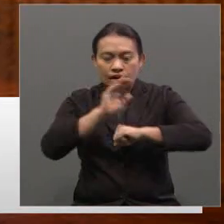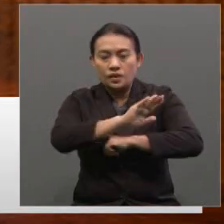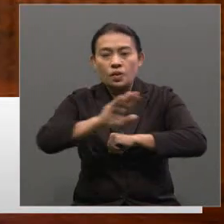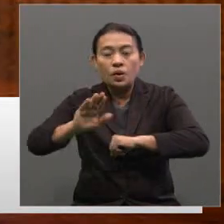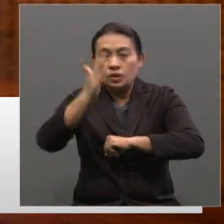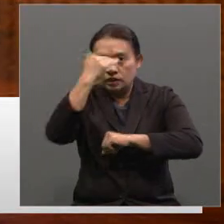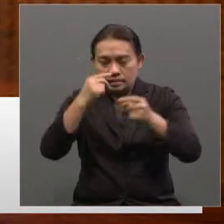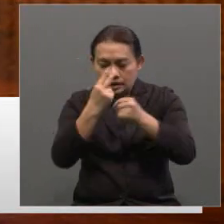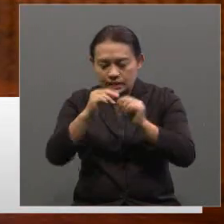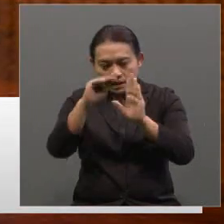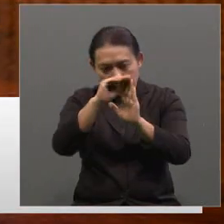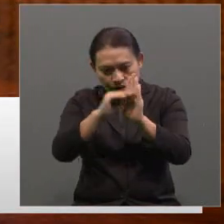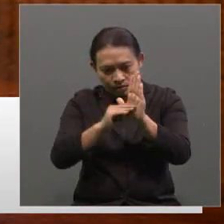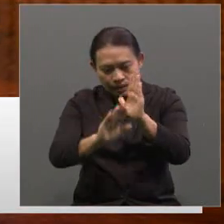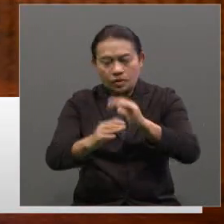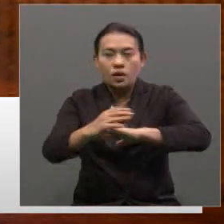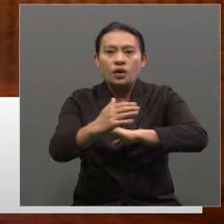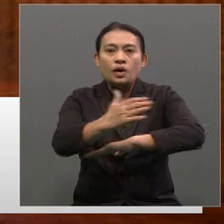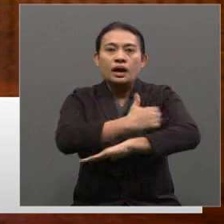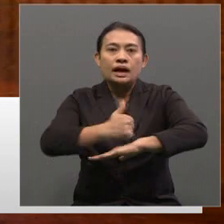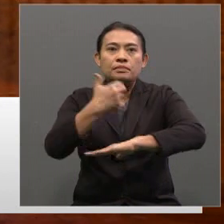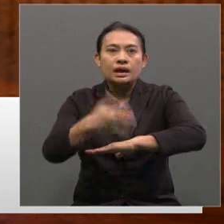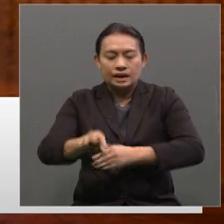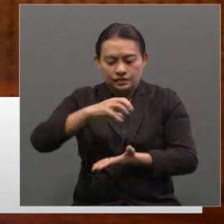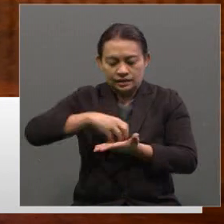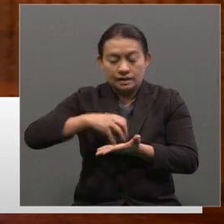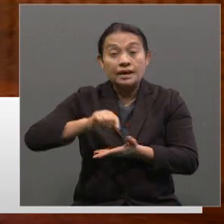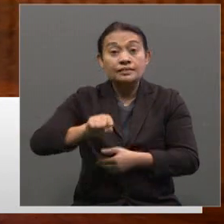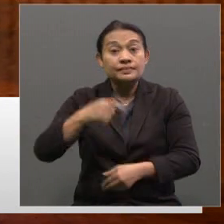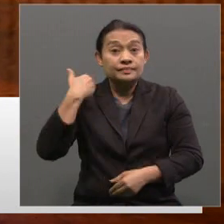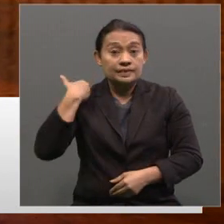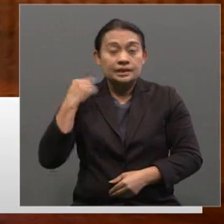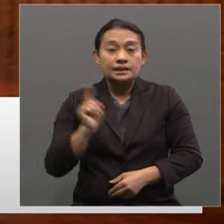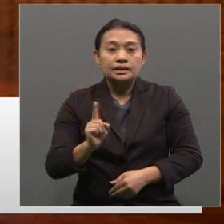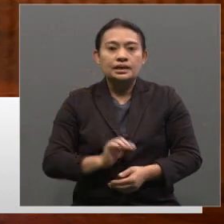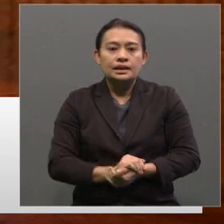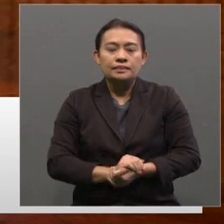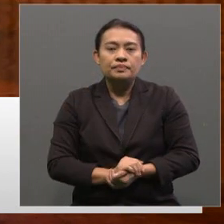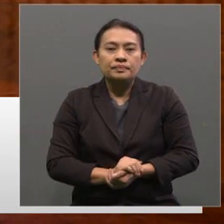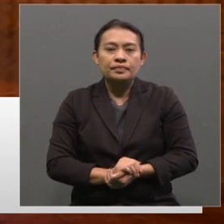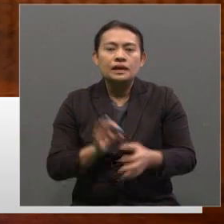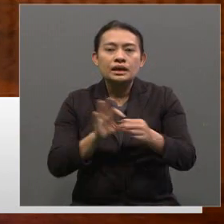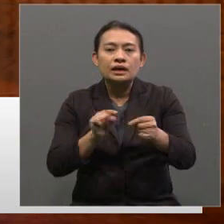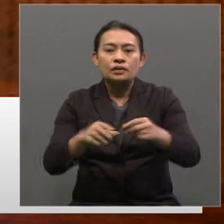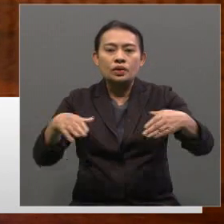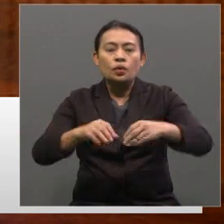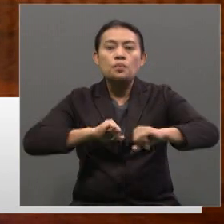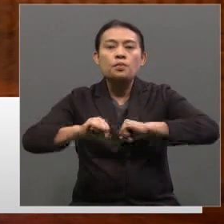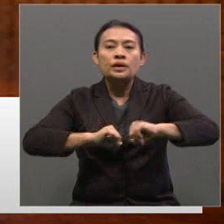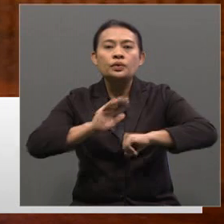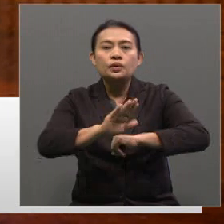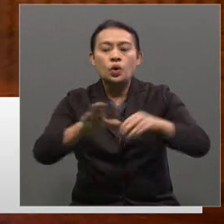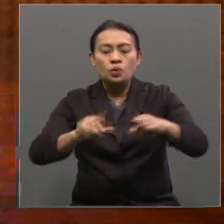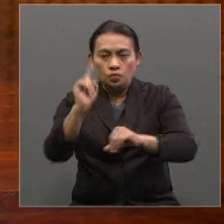ก็เห็นนโยบายของพรรคการเมืองที่นำเสนอออกมาก็มีบางส่วนไปเจาะฐานกับวัยรุ่นคนรุ่นใหม่ที่มา